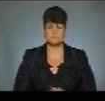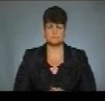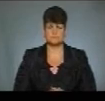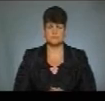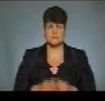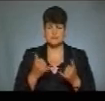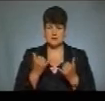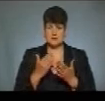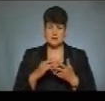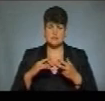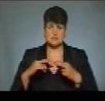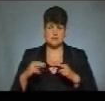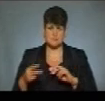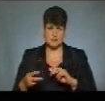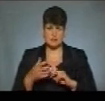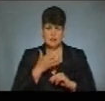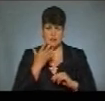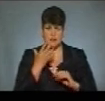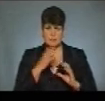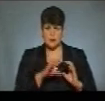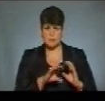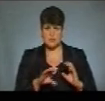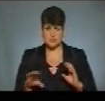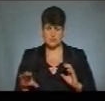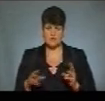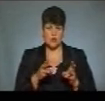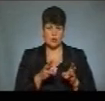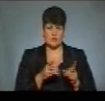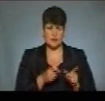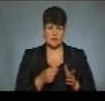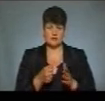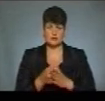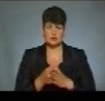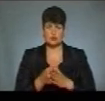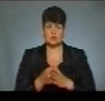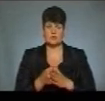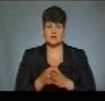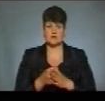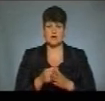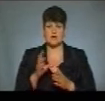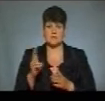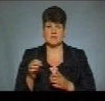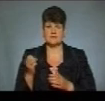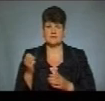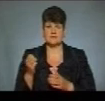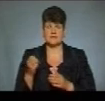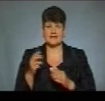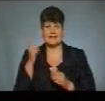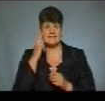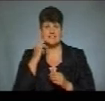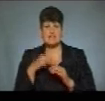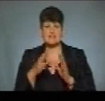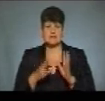Зараз йде заміна тепломережі від котельні і до камери 13-ї, 21-ї по вулиці Київська,